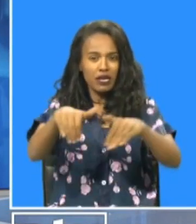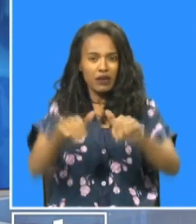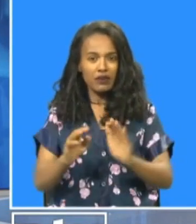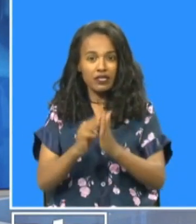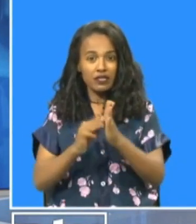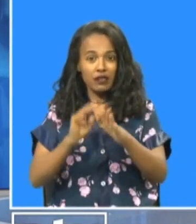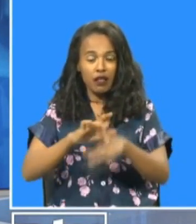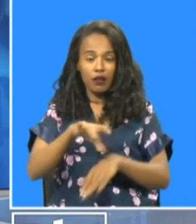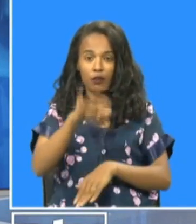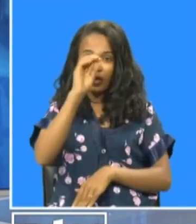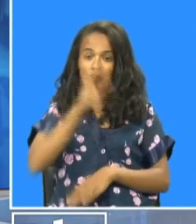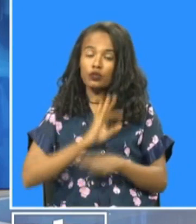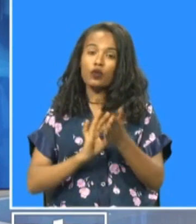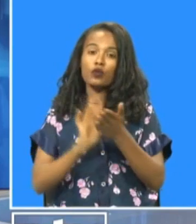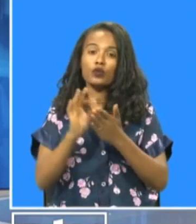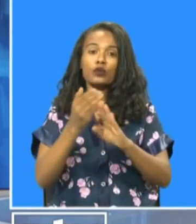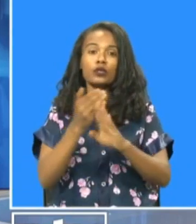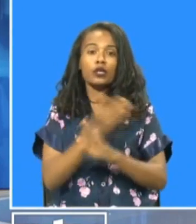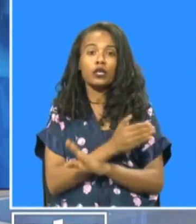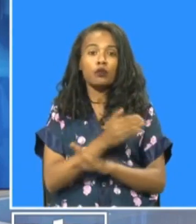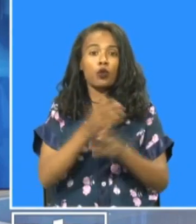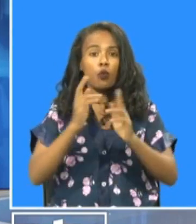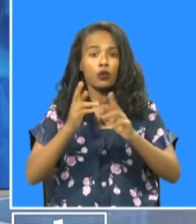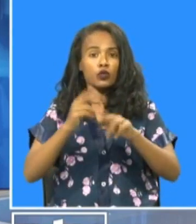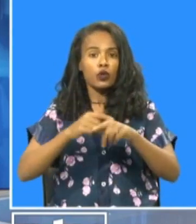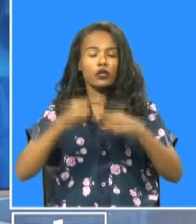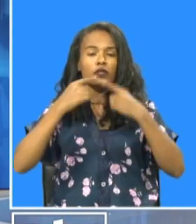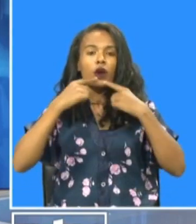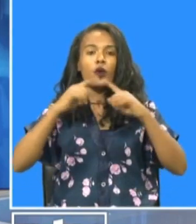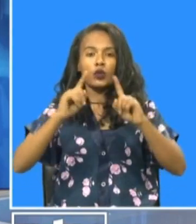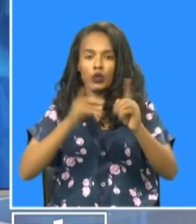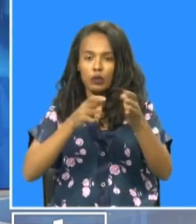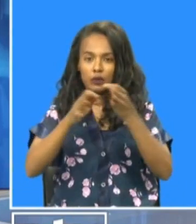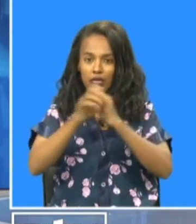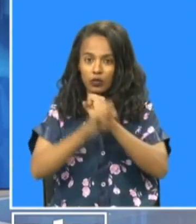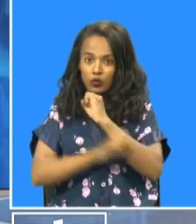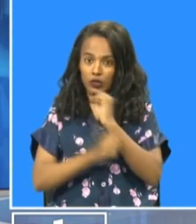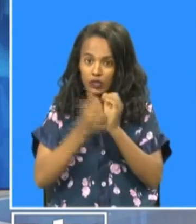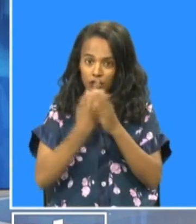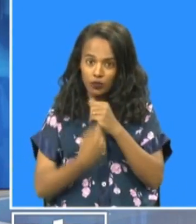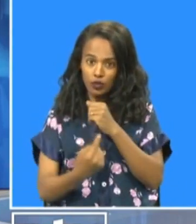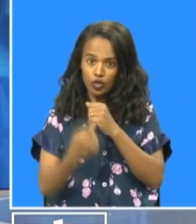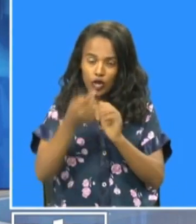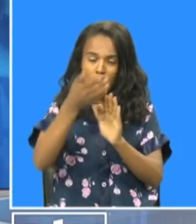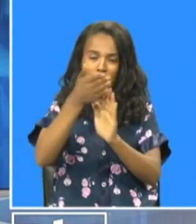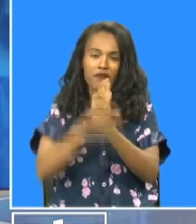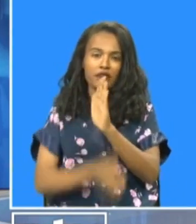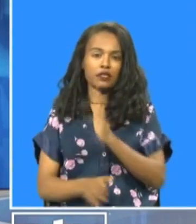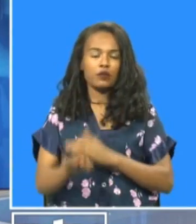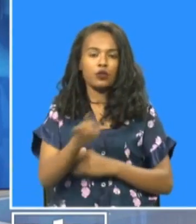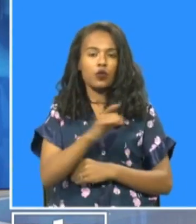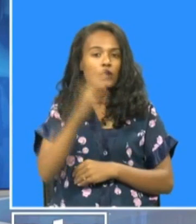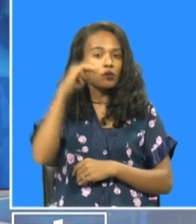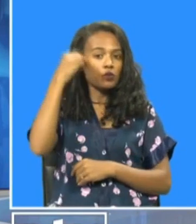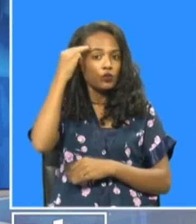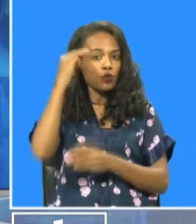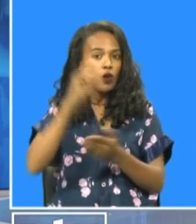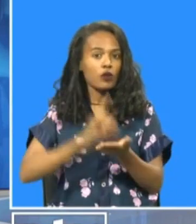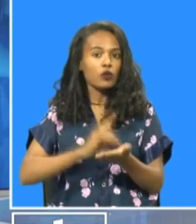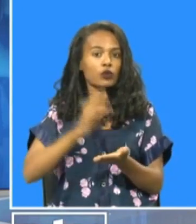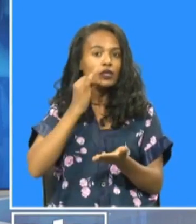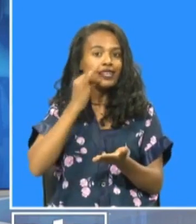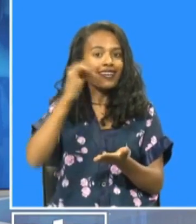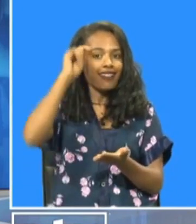ስርዓት ላይ የሚገኙ ሰዎች ቁጥርም ቀደም ሲል በአስቸኳይ ጊዜ አዋጁ ላይ በተገለጸው መሰረት ብቻ የሚፈጸም ስለመሆኑ ሚኒስትሯ ዶክተር ሊያ